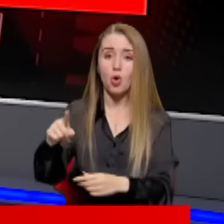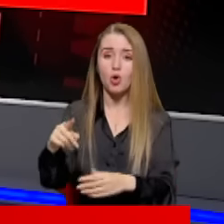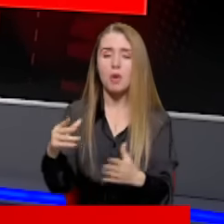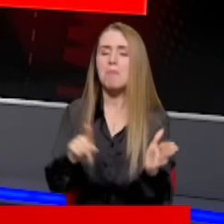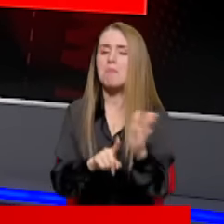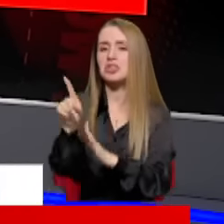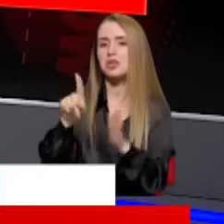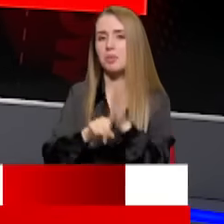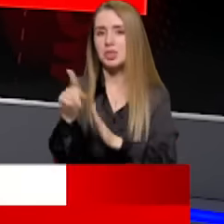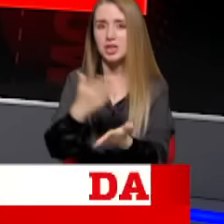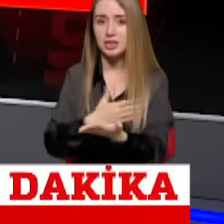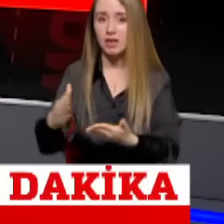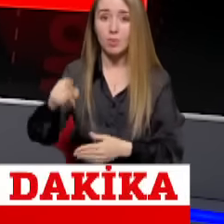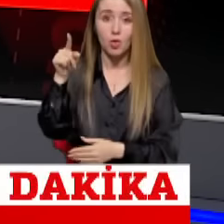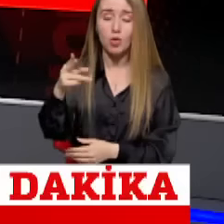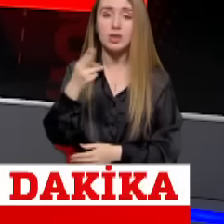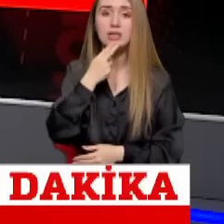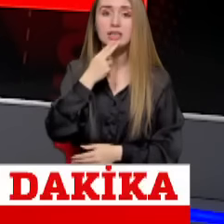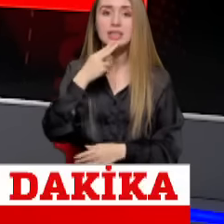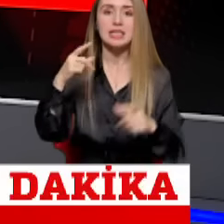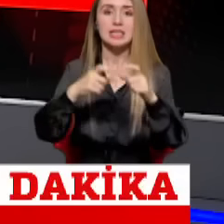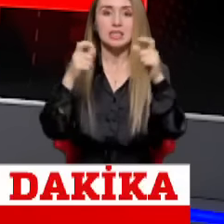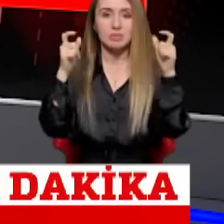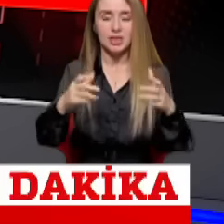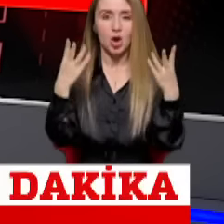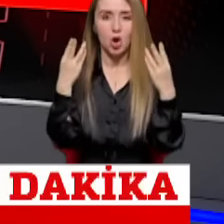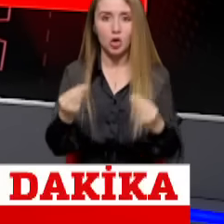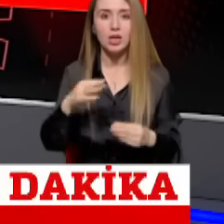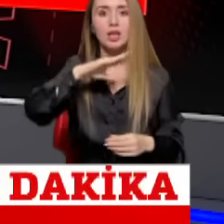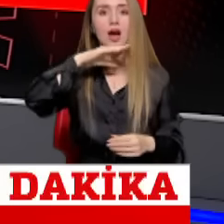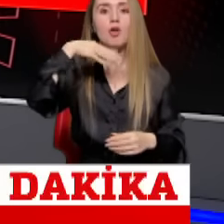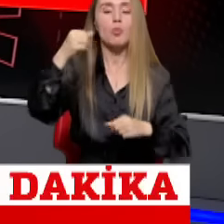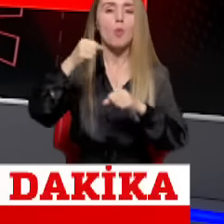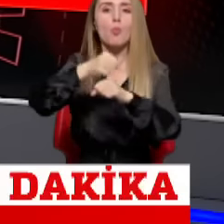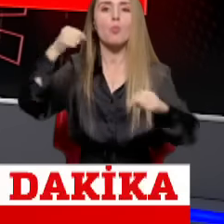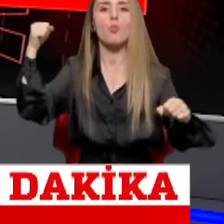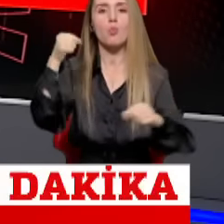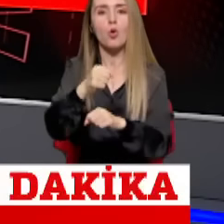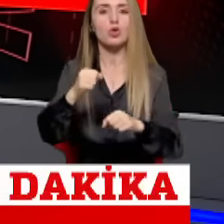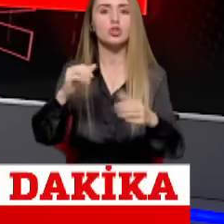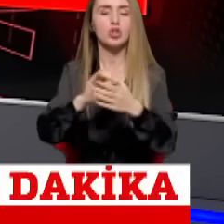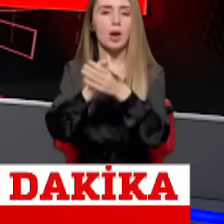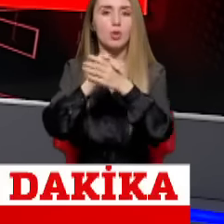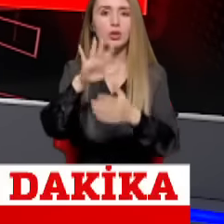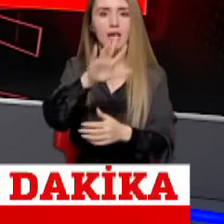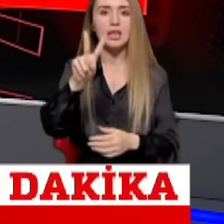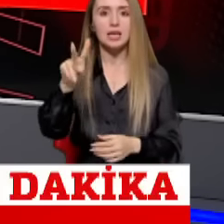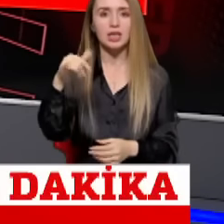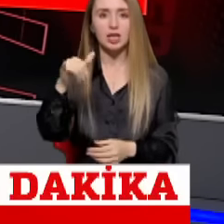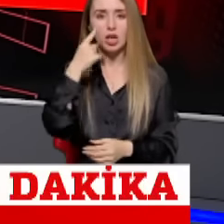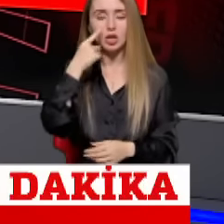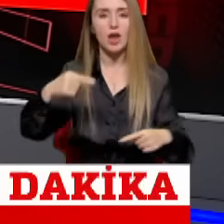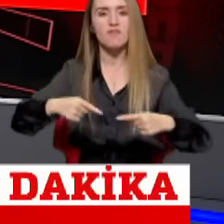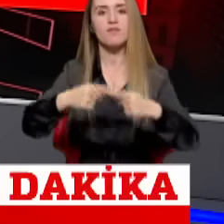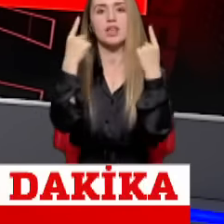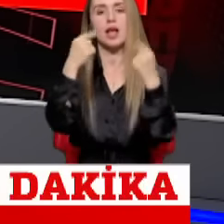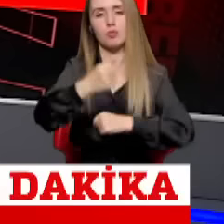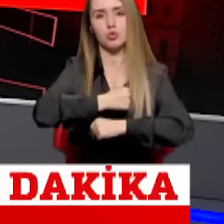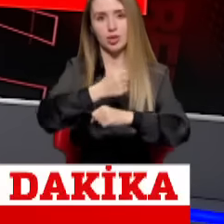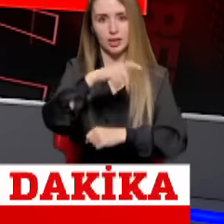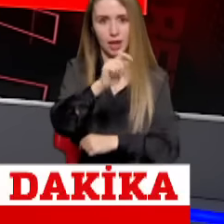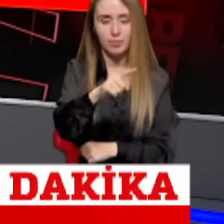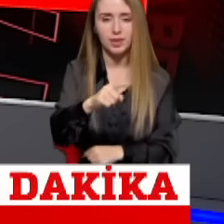yazmaya devam ediyor. Çakıroğlu, Sırbistan'da düzenlenen Avrupa Boks Şampiyonası'nda 52 kiloda final mücadelesine